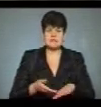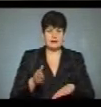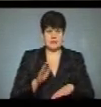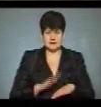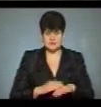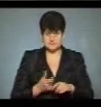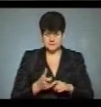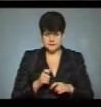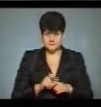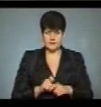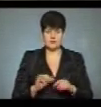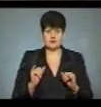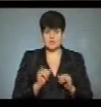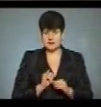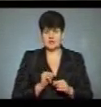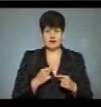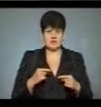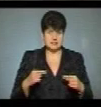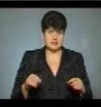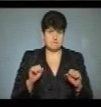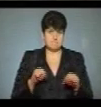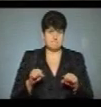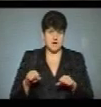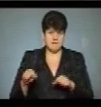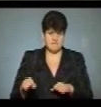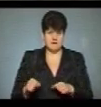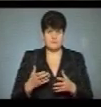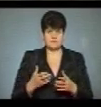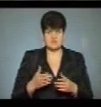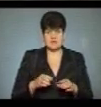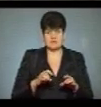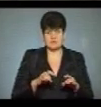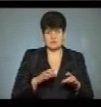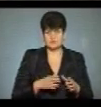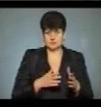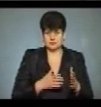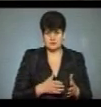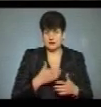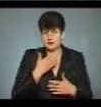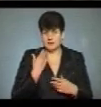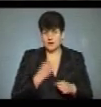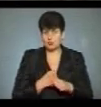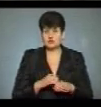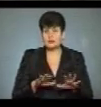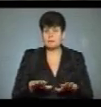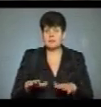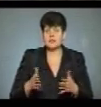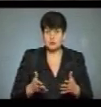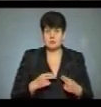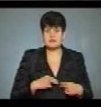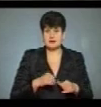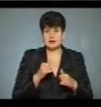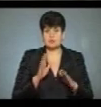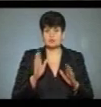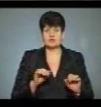Ну і зрештою, як і любі права, попит і пропозиція вирішує. Тобто, якщо немає робочих місць, то працівник не може